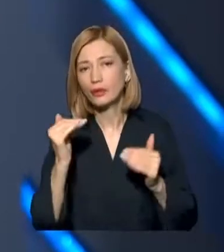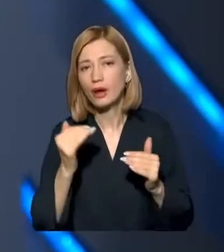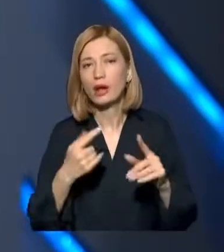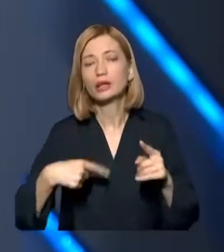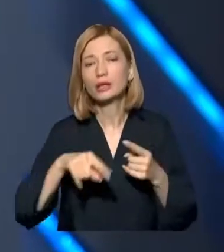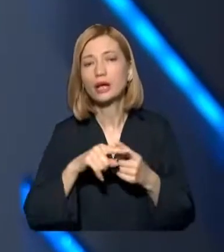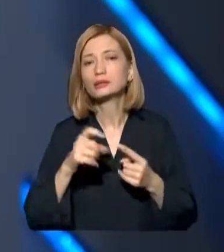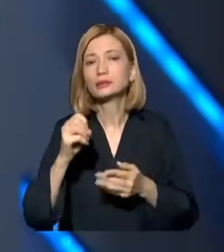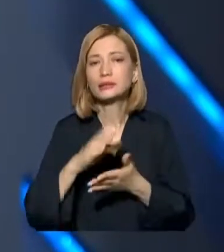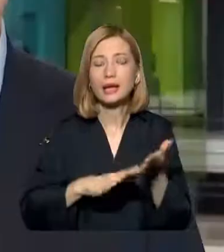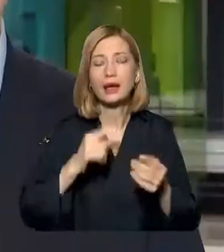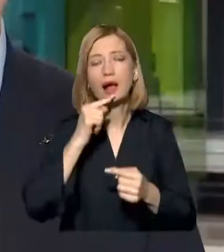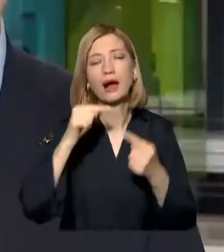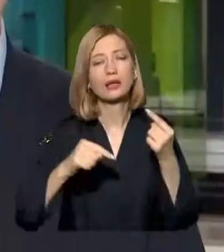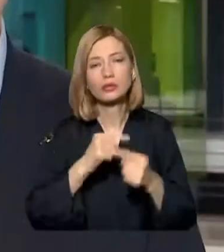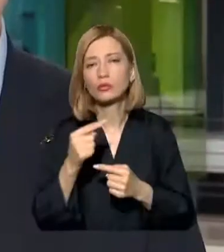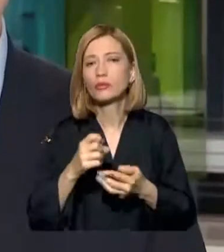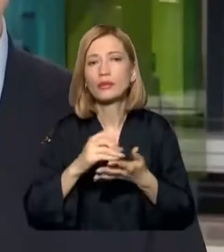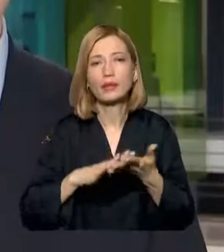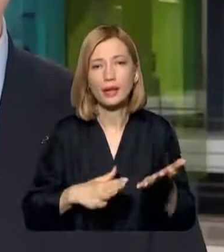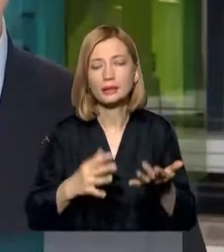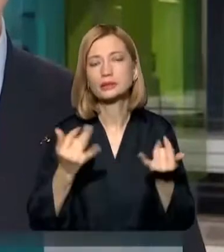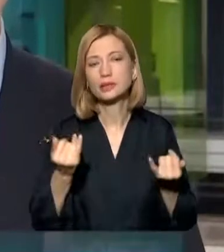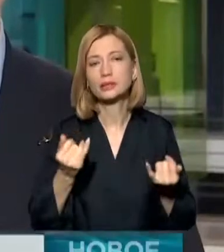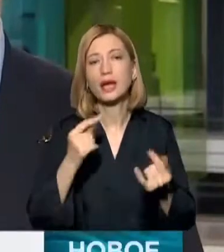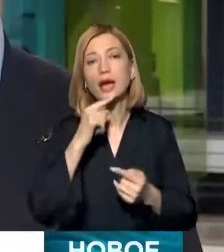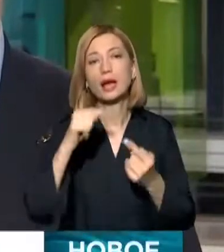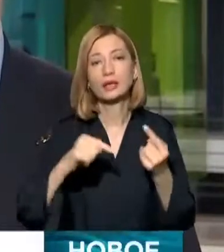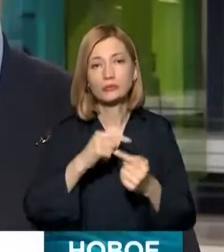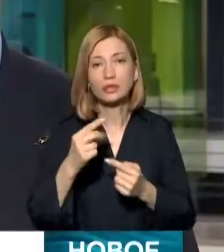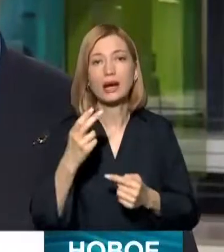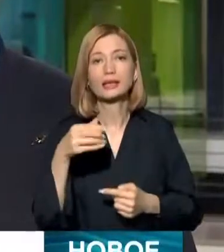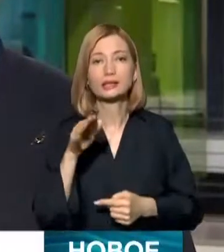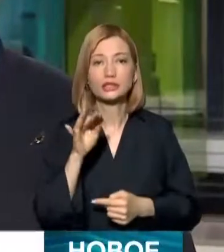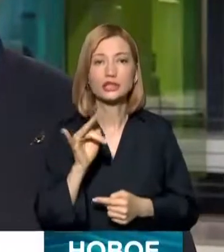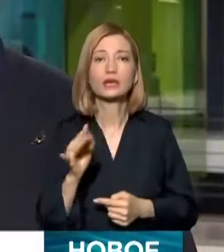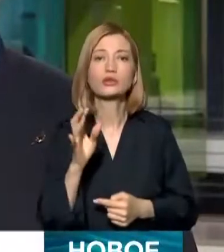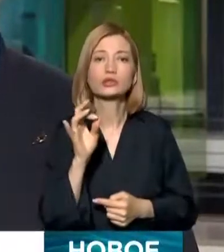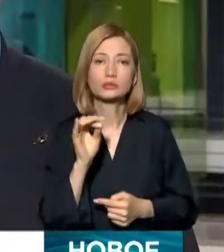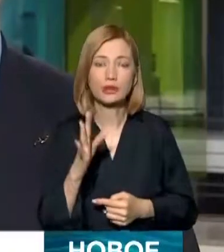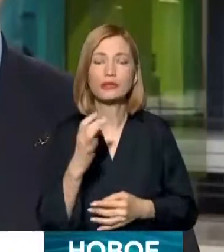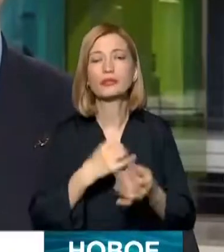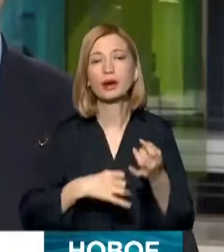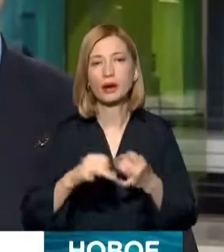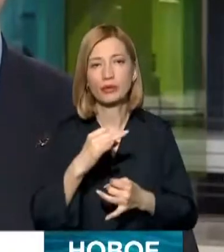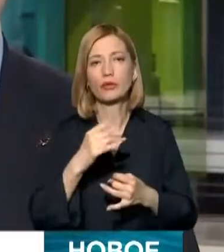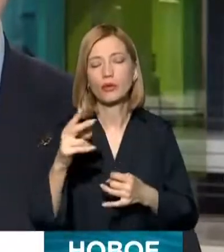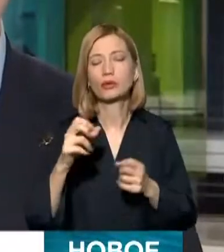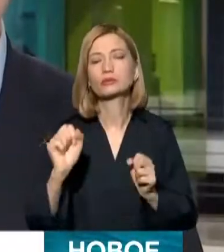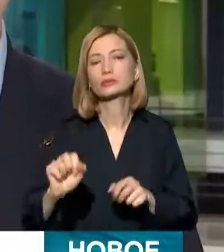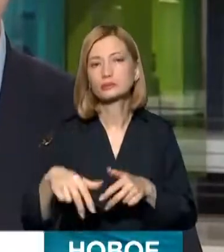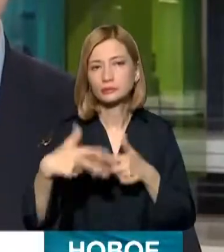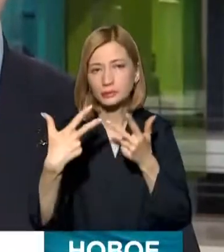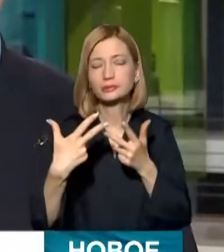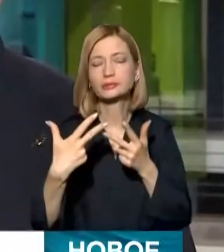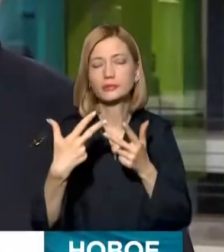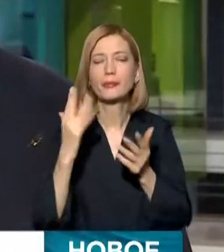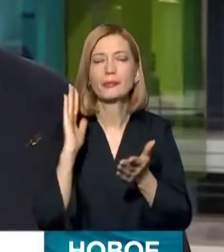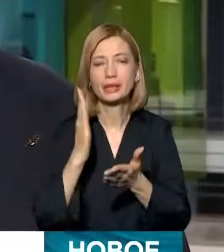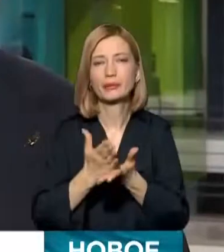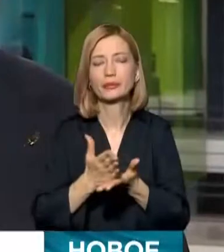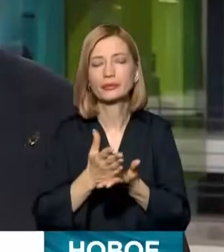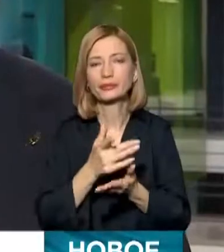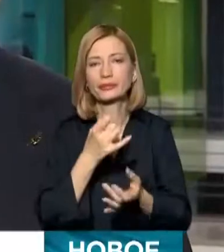что ждет нашу экономику, поговорим с экономистом Алишером Кожазбаевым. Он сейчас выходит с нами на